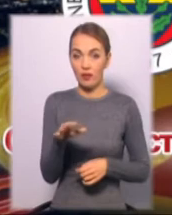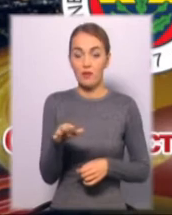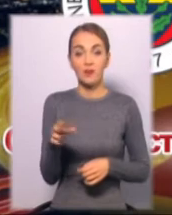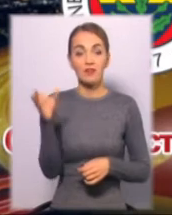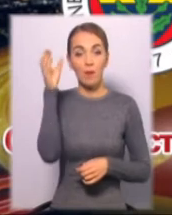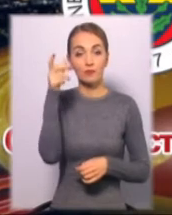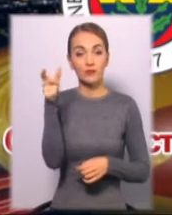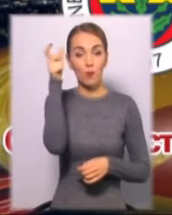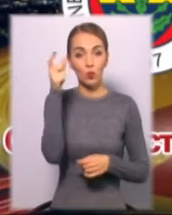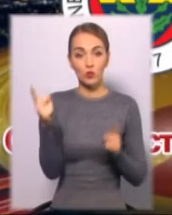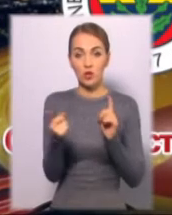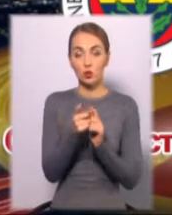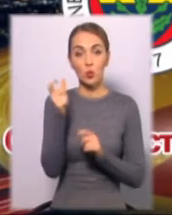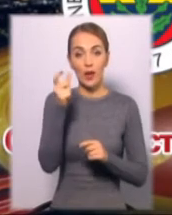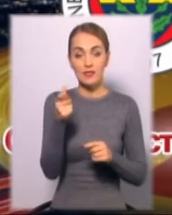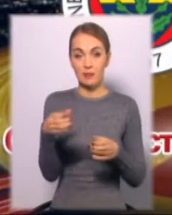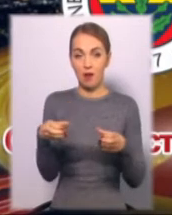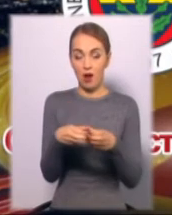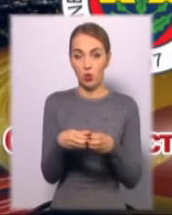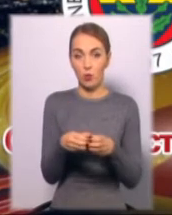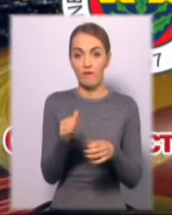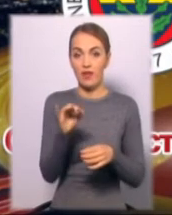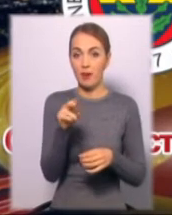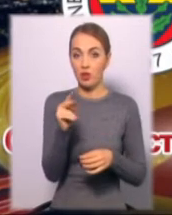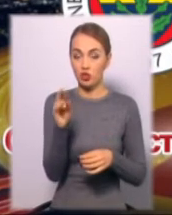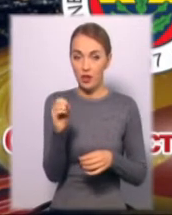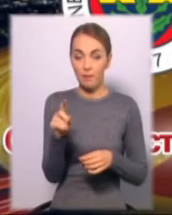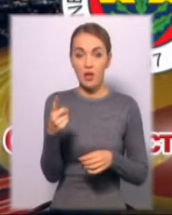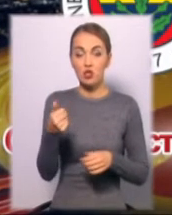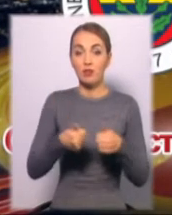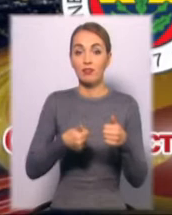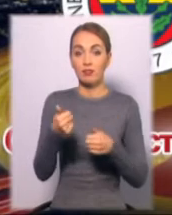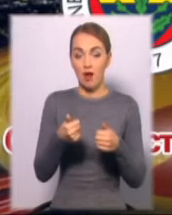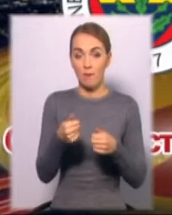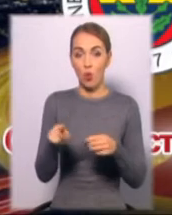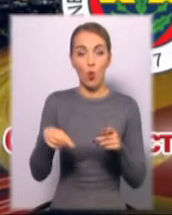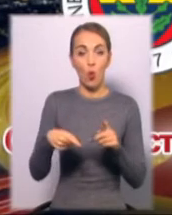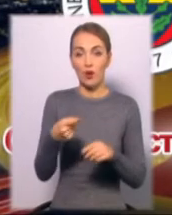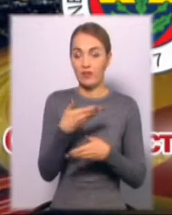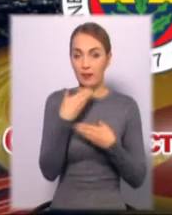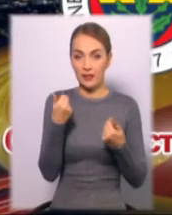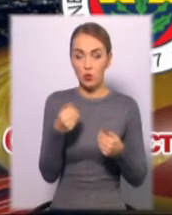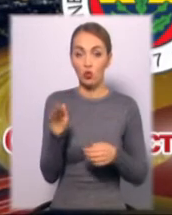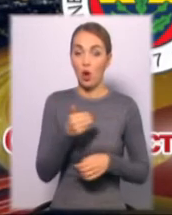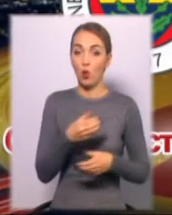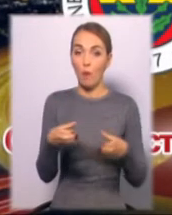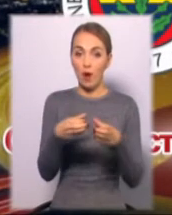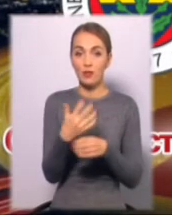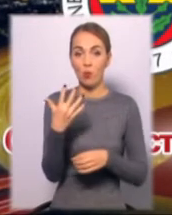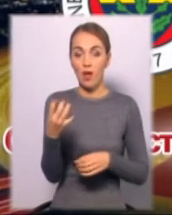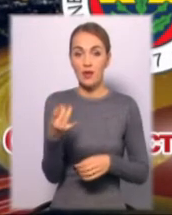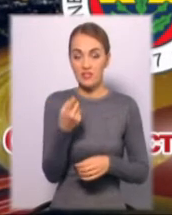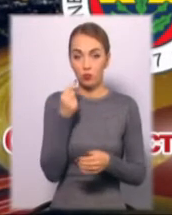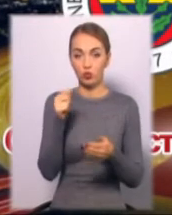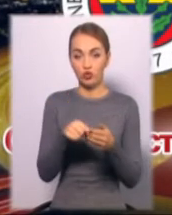луганчани зустрічаються з турецьким грандом – «Фенербахче». Перший тайм при рівній грі голів не приніс, хоча команди по 5 разів